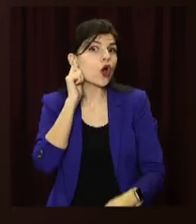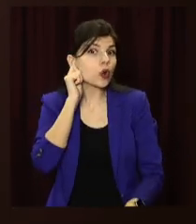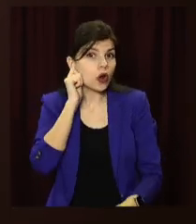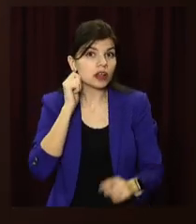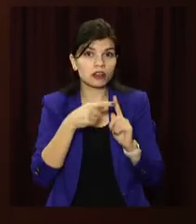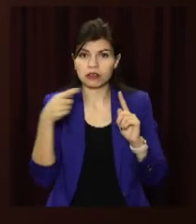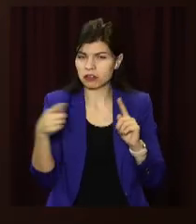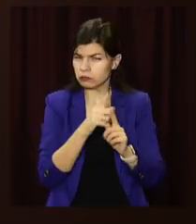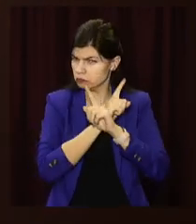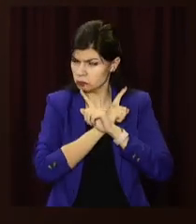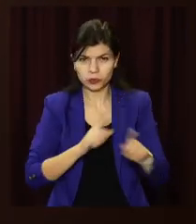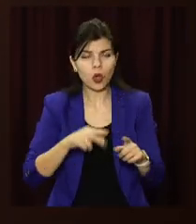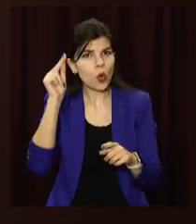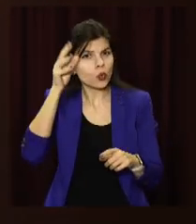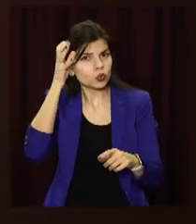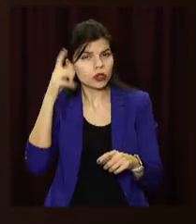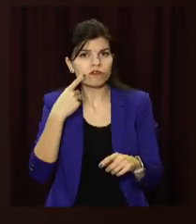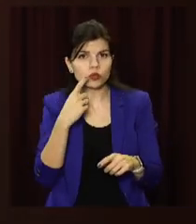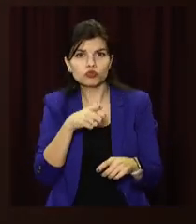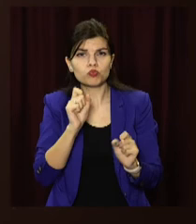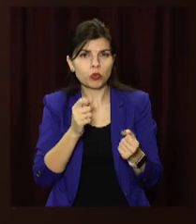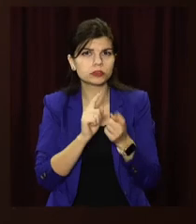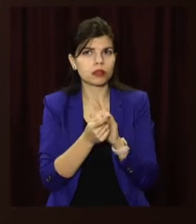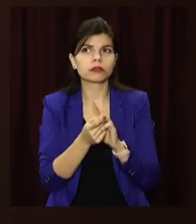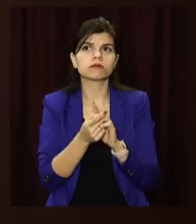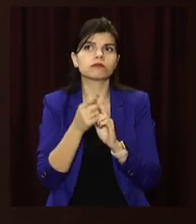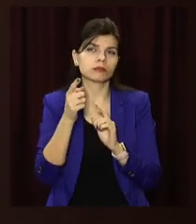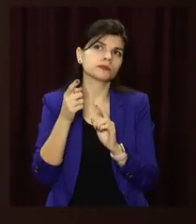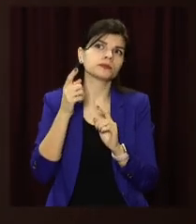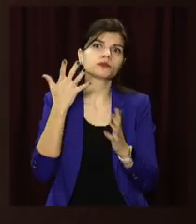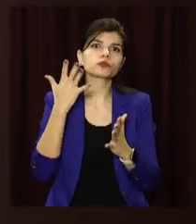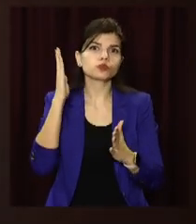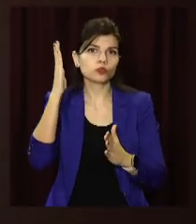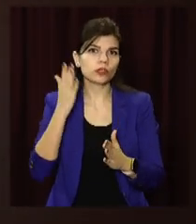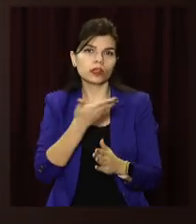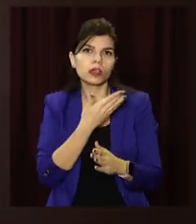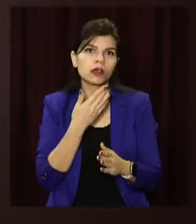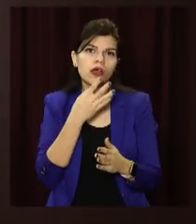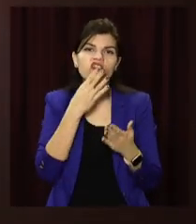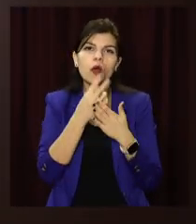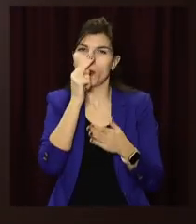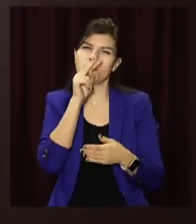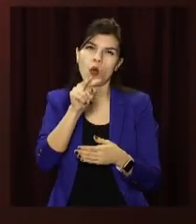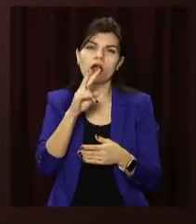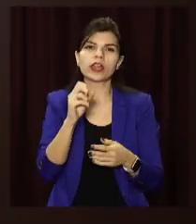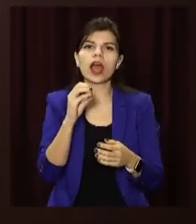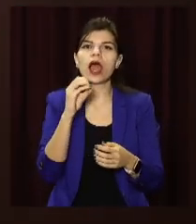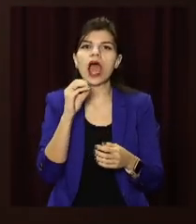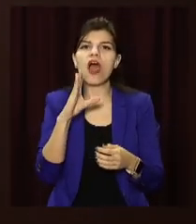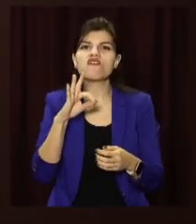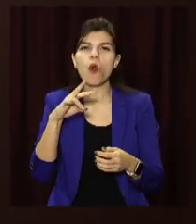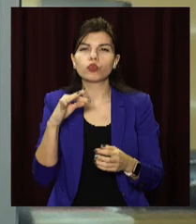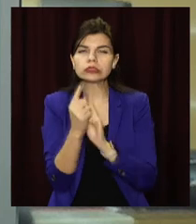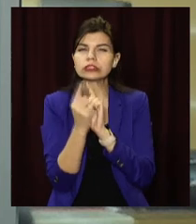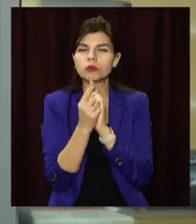Система настільки оригінальна, що вчені вважають, що вона може стати одним з об'єктів, який змусить нас переглянути свої погляди на еволюцію космічних